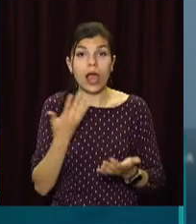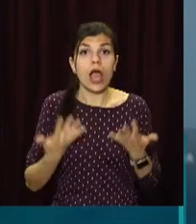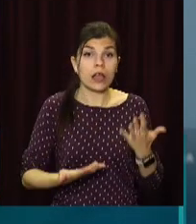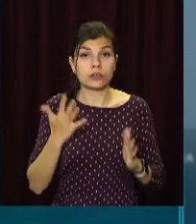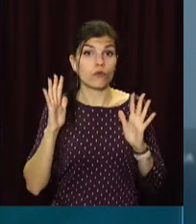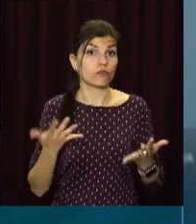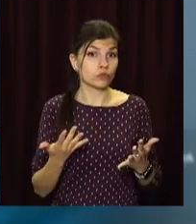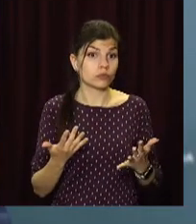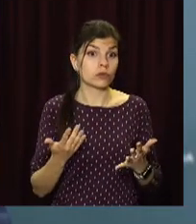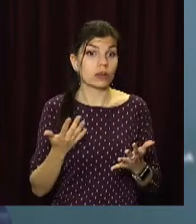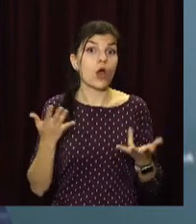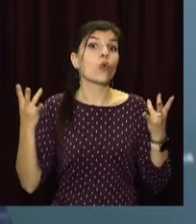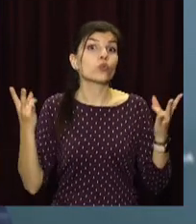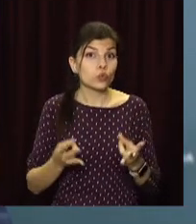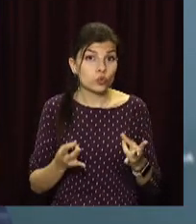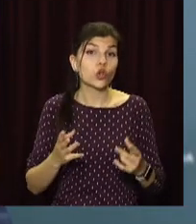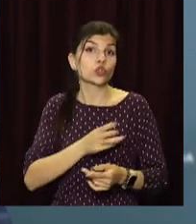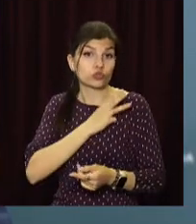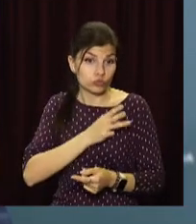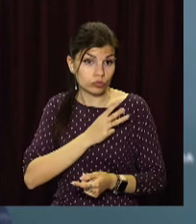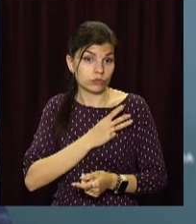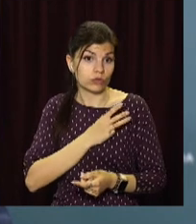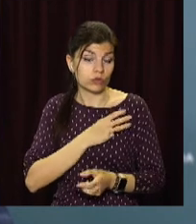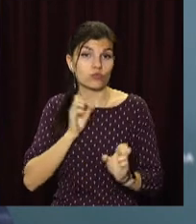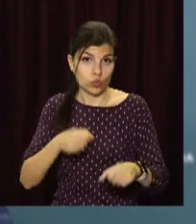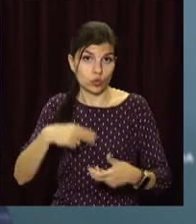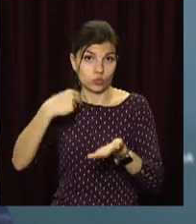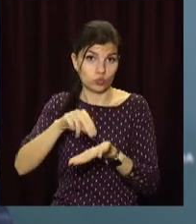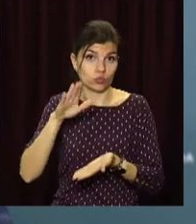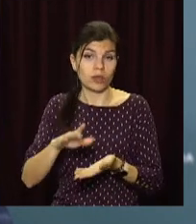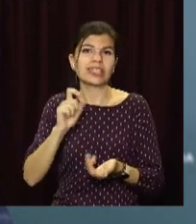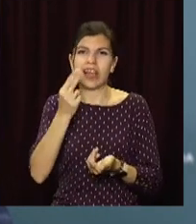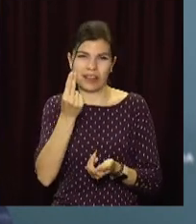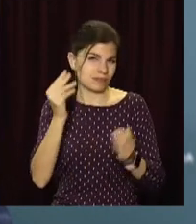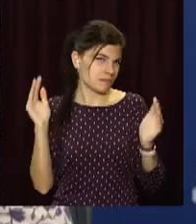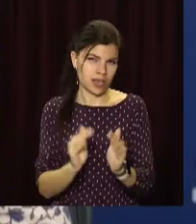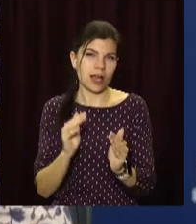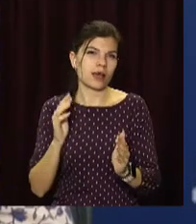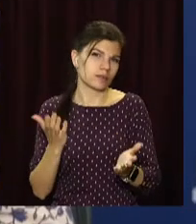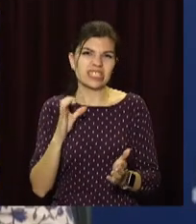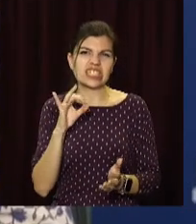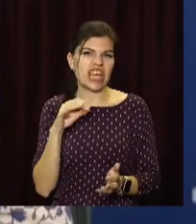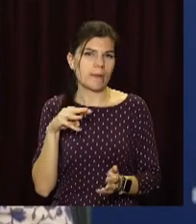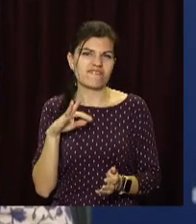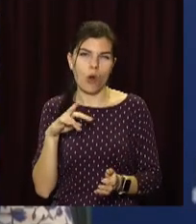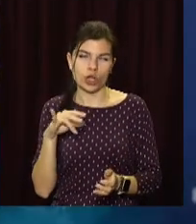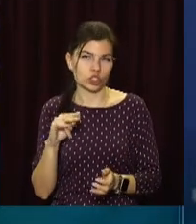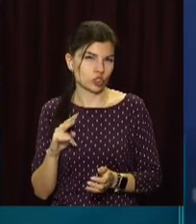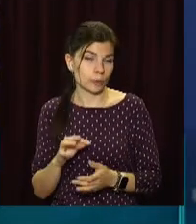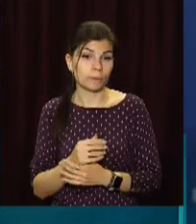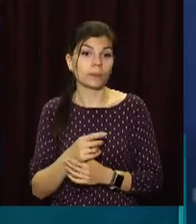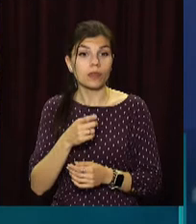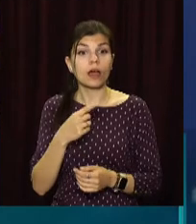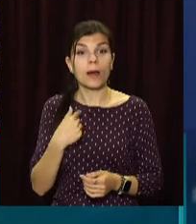така необхідність та бажання, придбати їх за символічною ціною. Ми надаємо літературу,